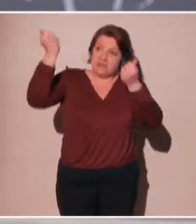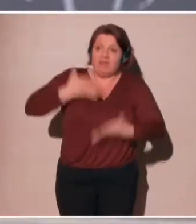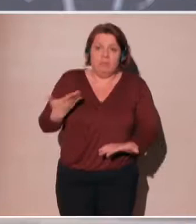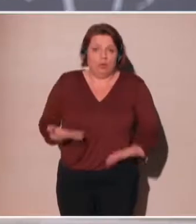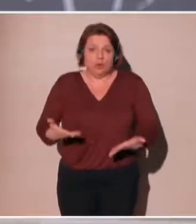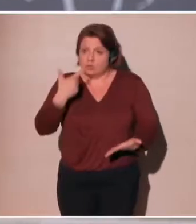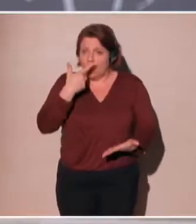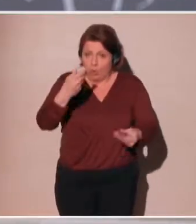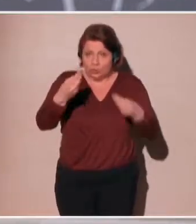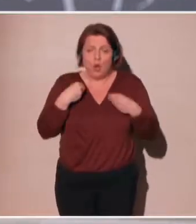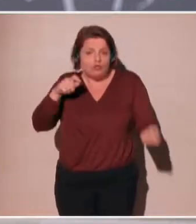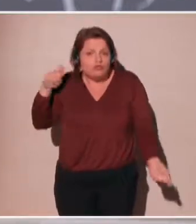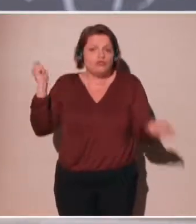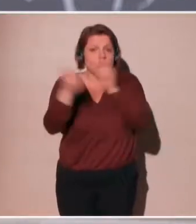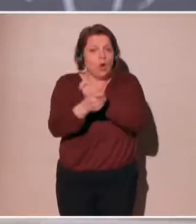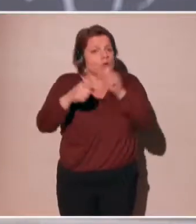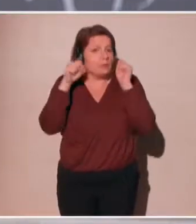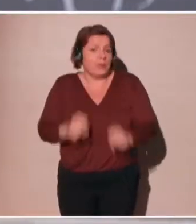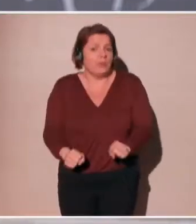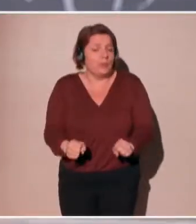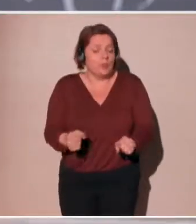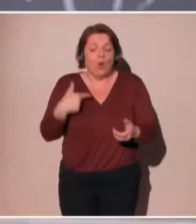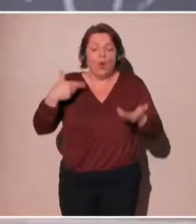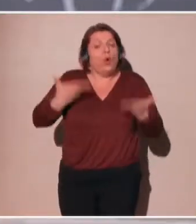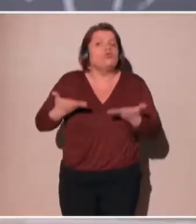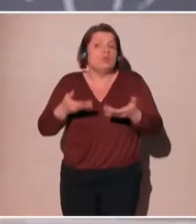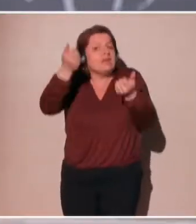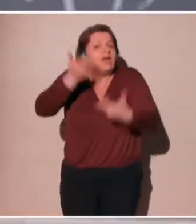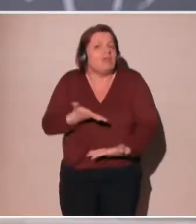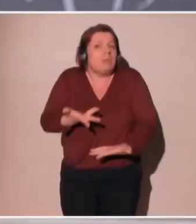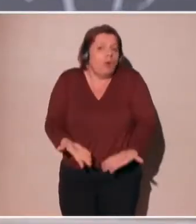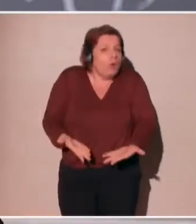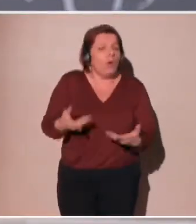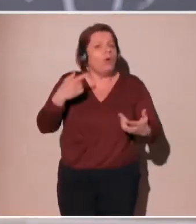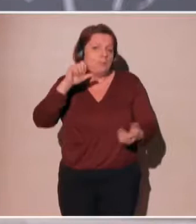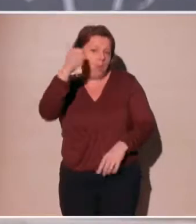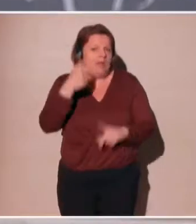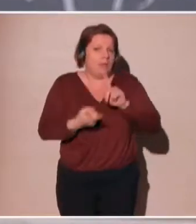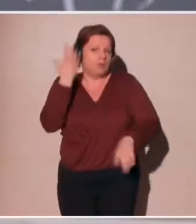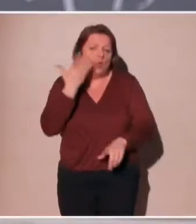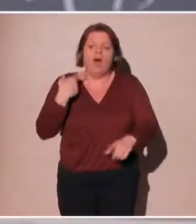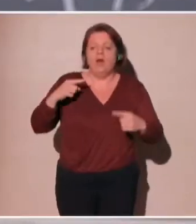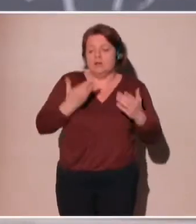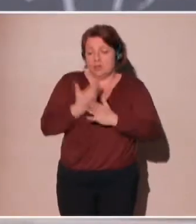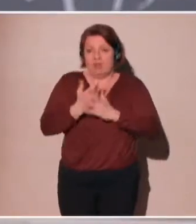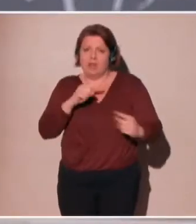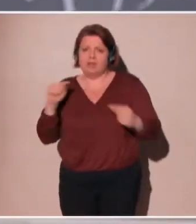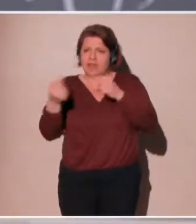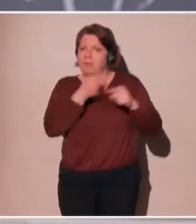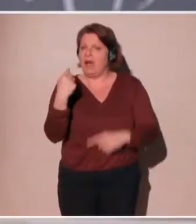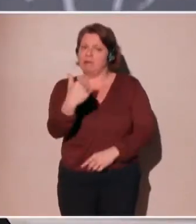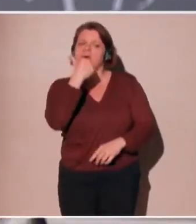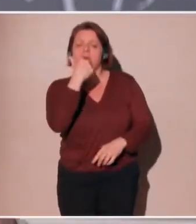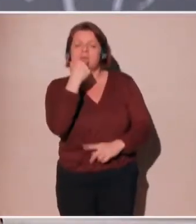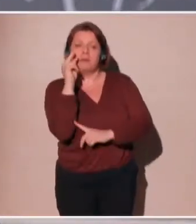d'aujourd'hui, les choses peuvent changer. Dans l'événement d'aujourd'hui, ce qui me semble important, c'est la qualité des débats qu'on a pu avoir ce matin, aussi le